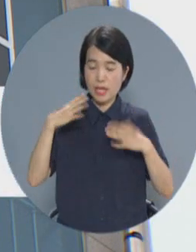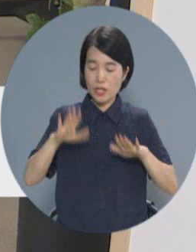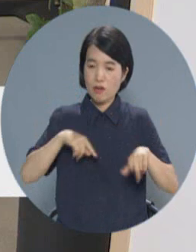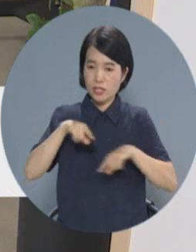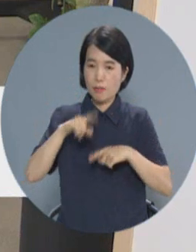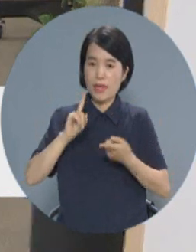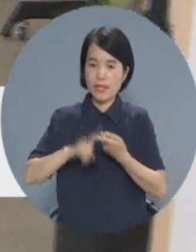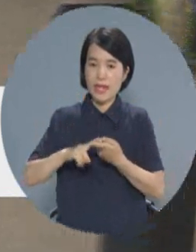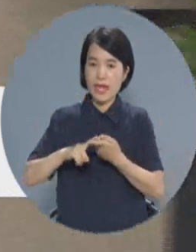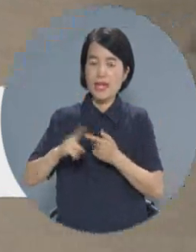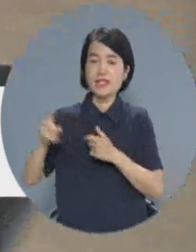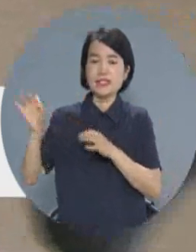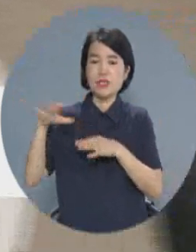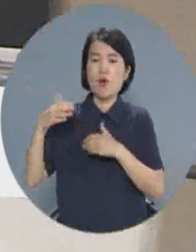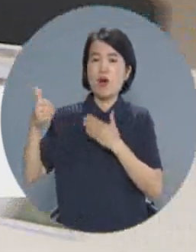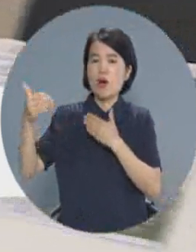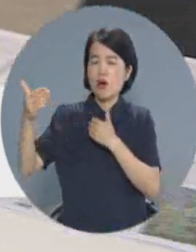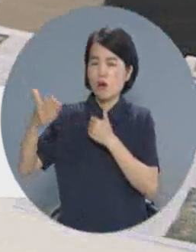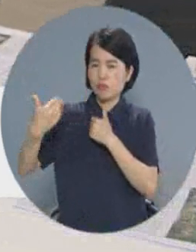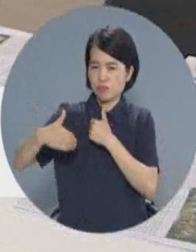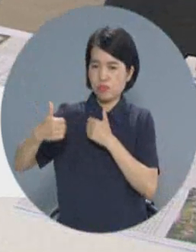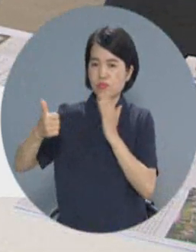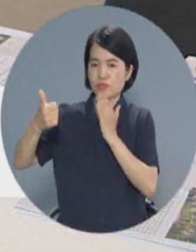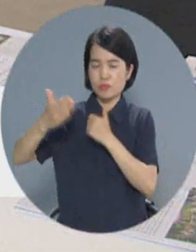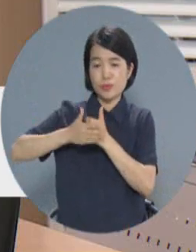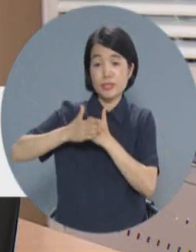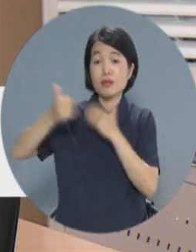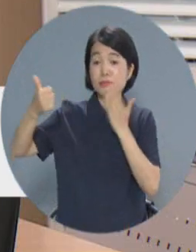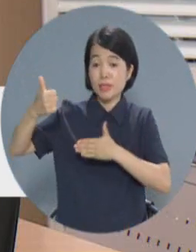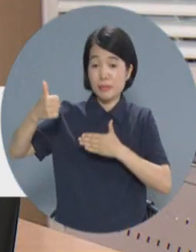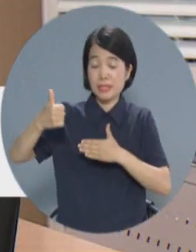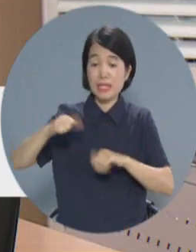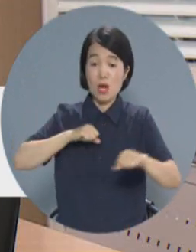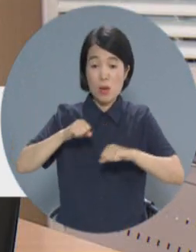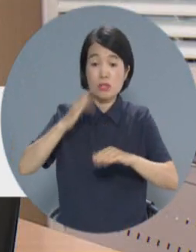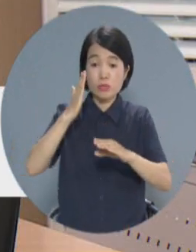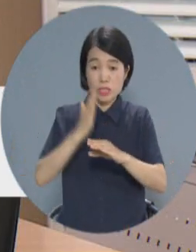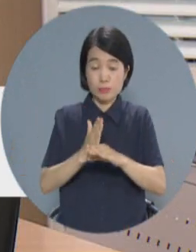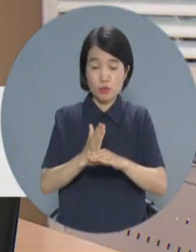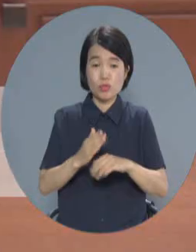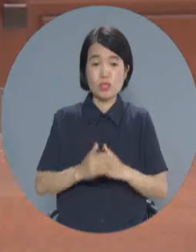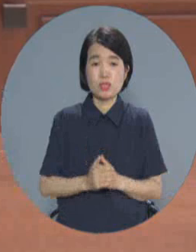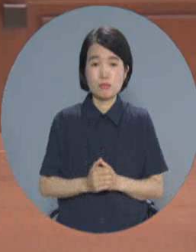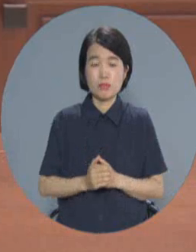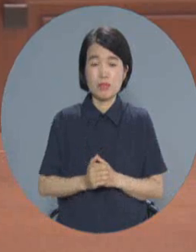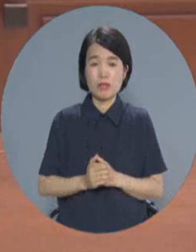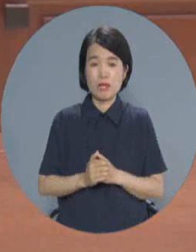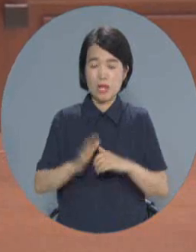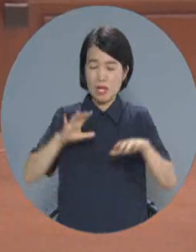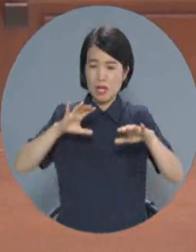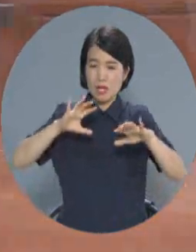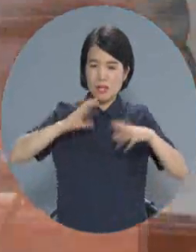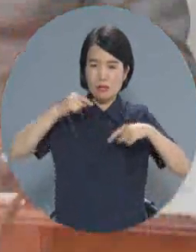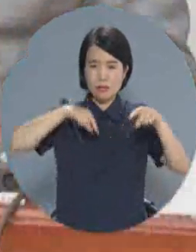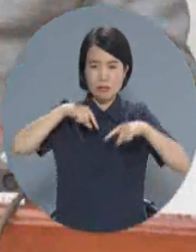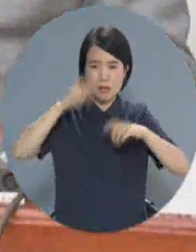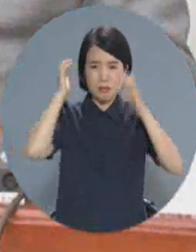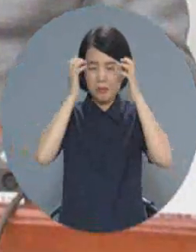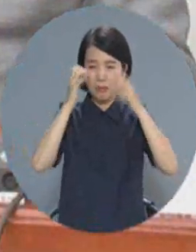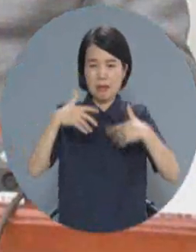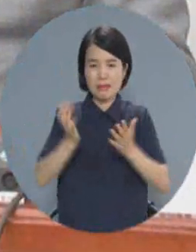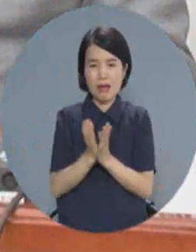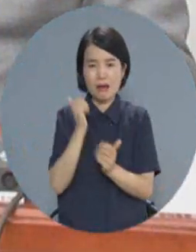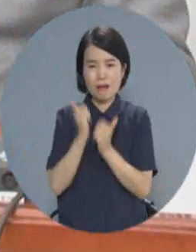대한 지원을 요청하며 호남에서 존재감을 드러내는 데 주력하고 있지만 계속되는 국정 난맥과 당의 내용